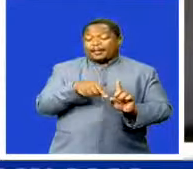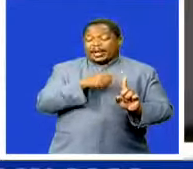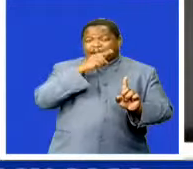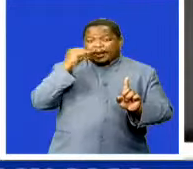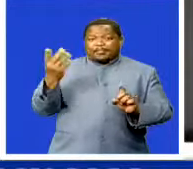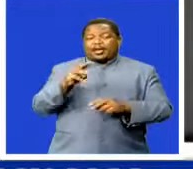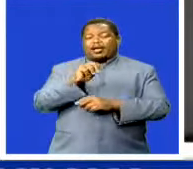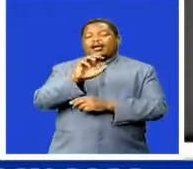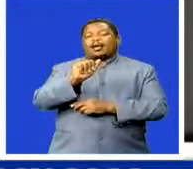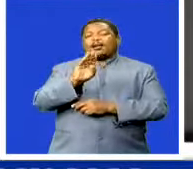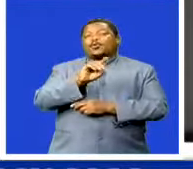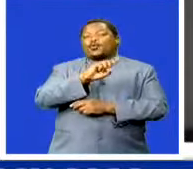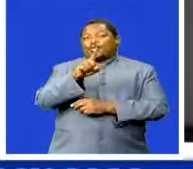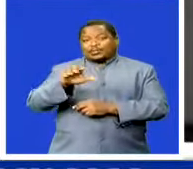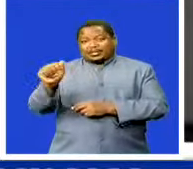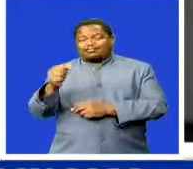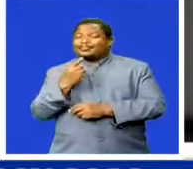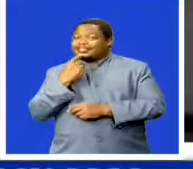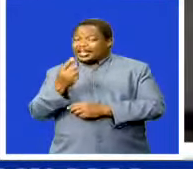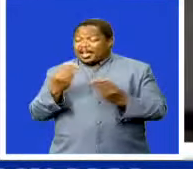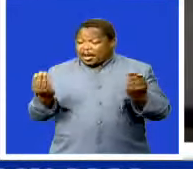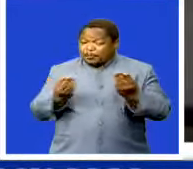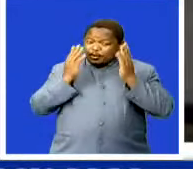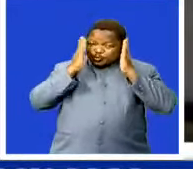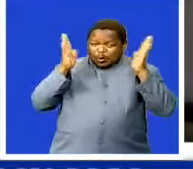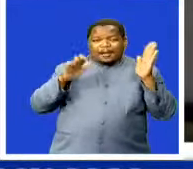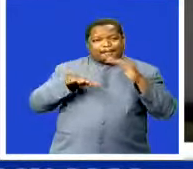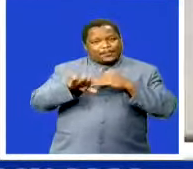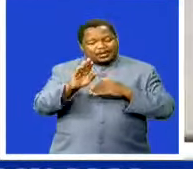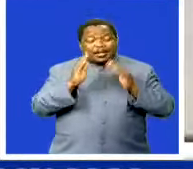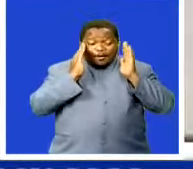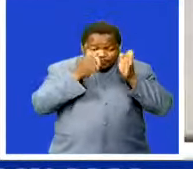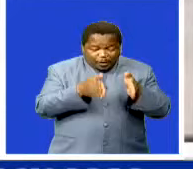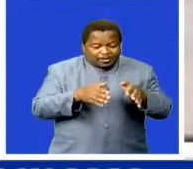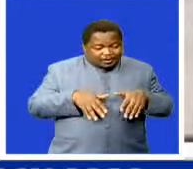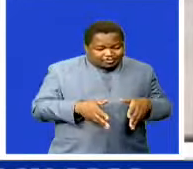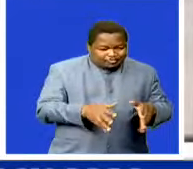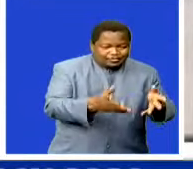yokutiphilisa bangasweli kudla nalokunye